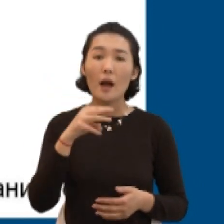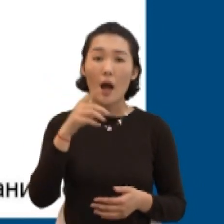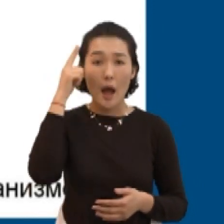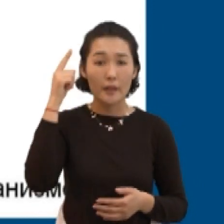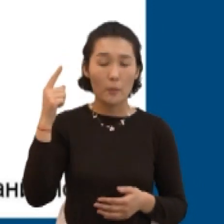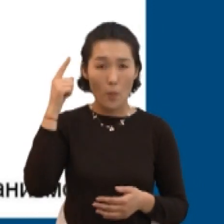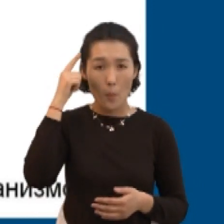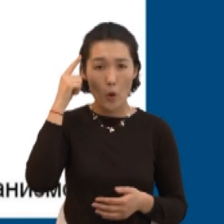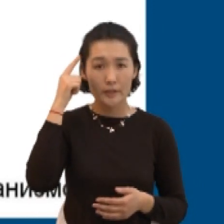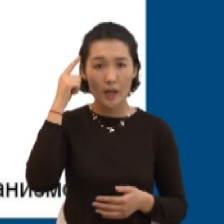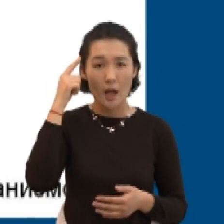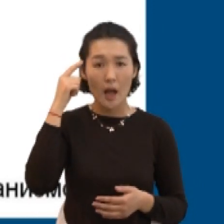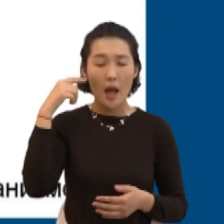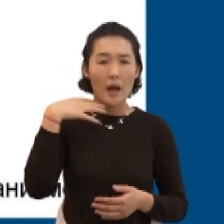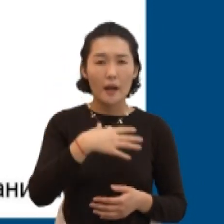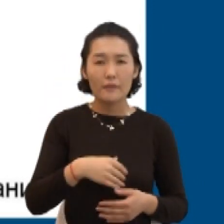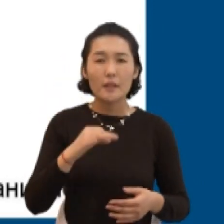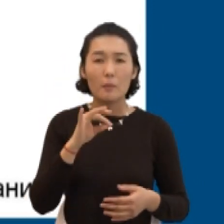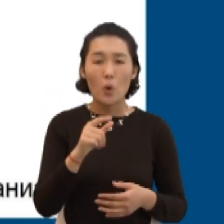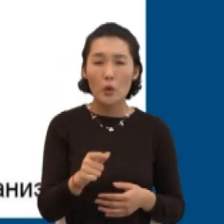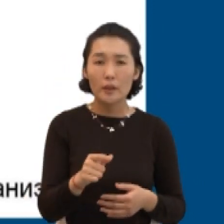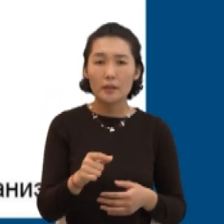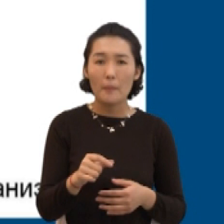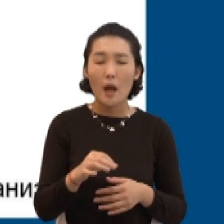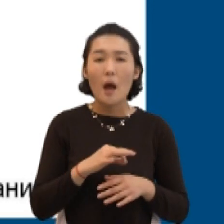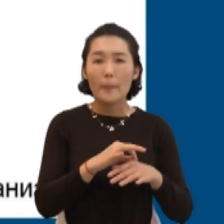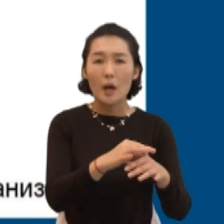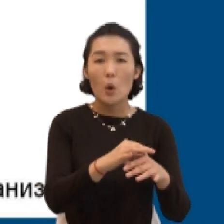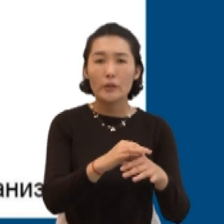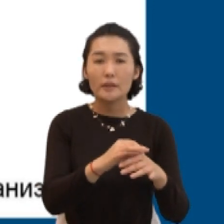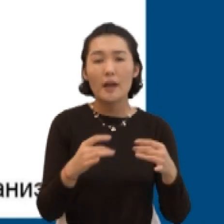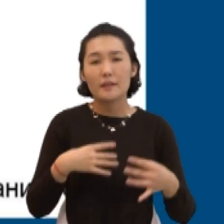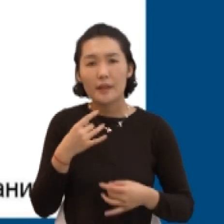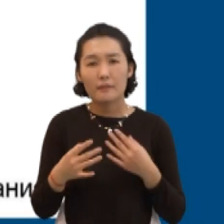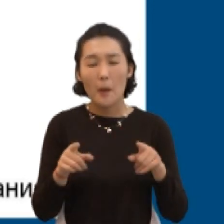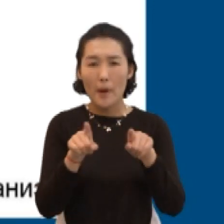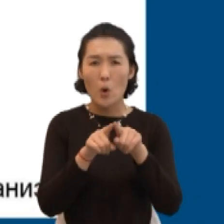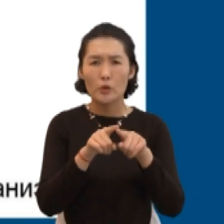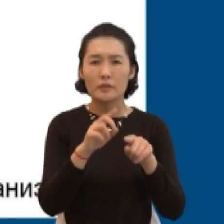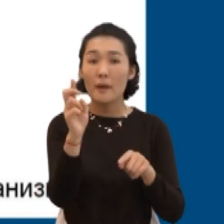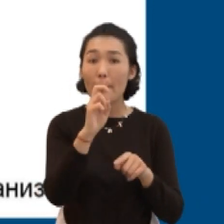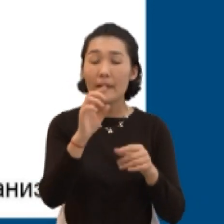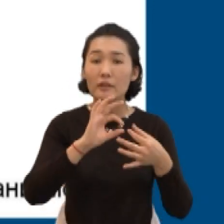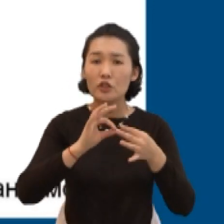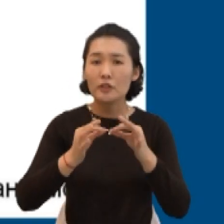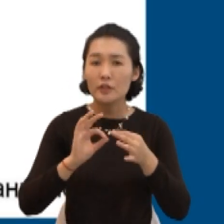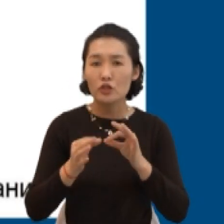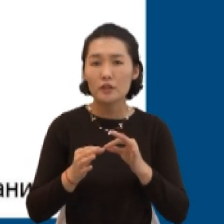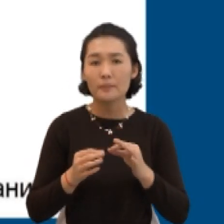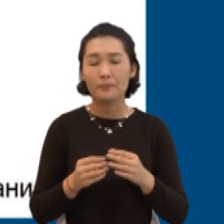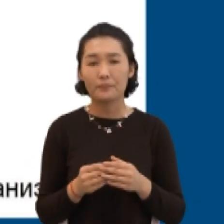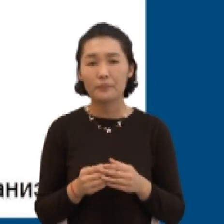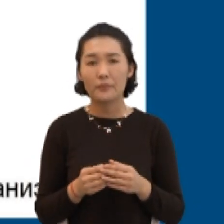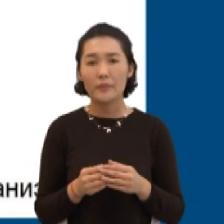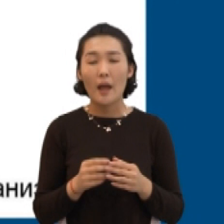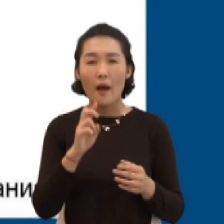нервы, похожие на белые ниточки или шнуры. По ним в мозг